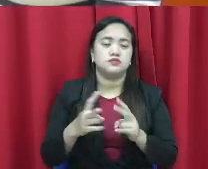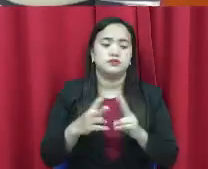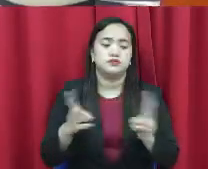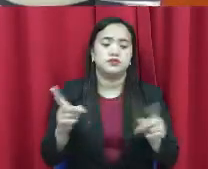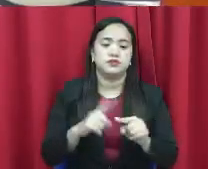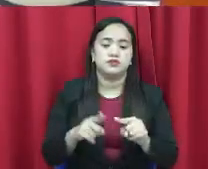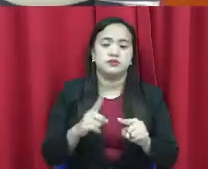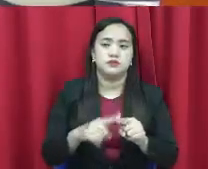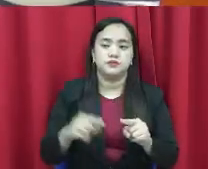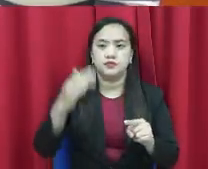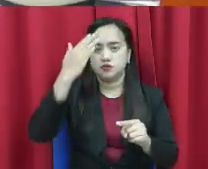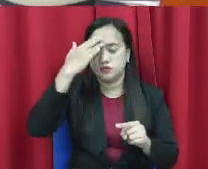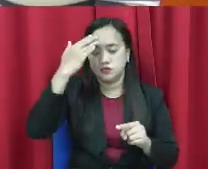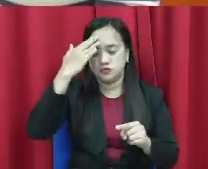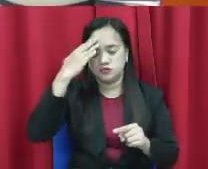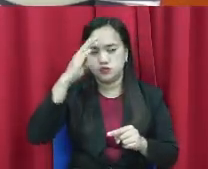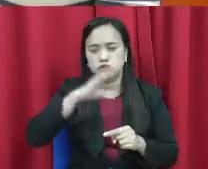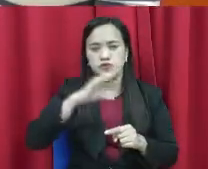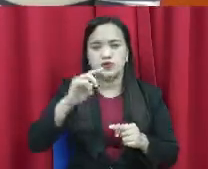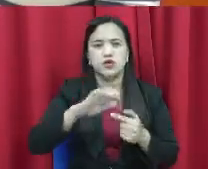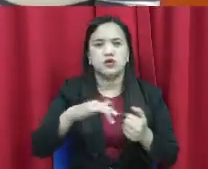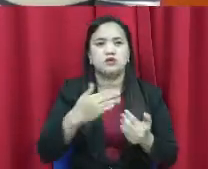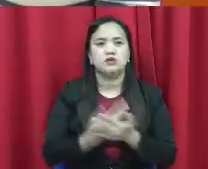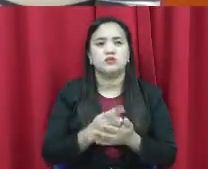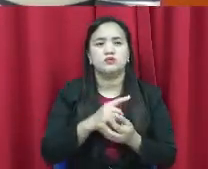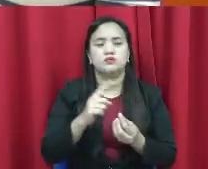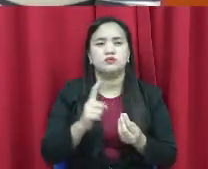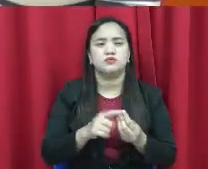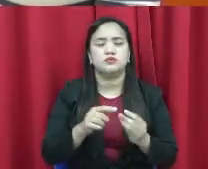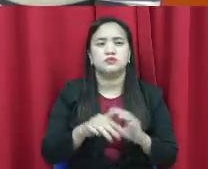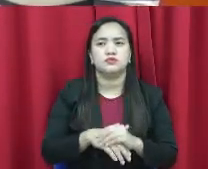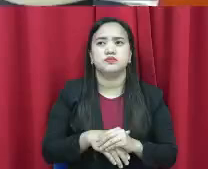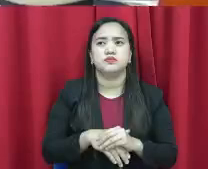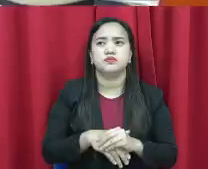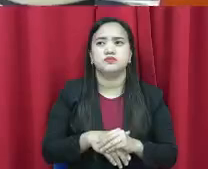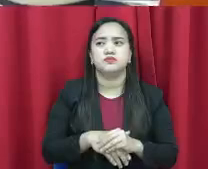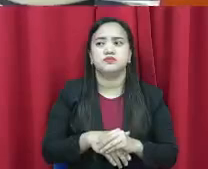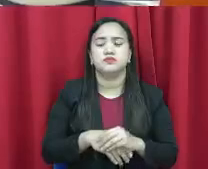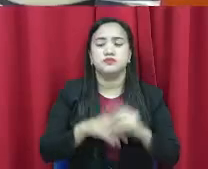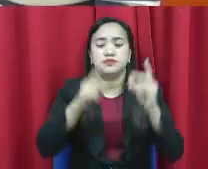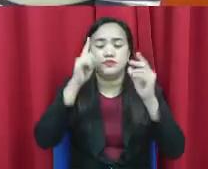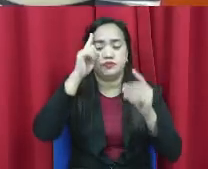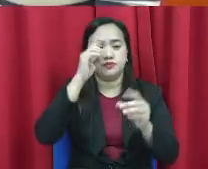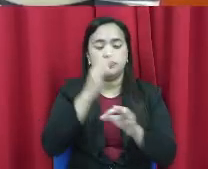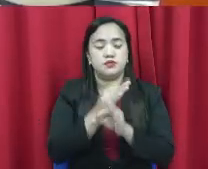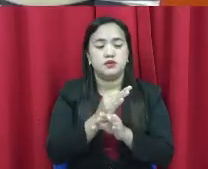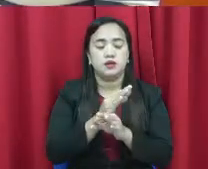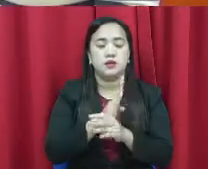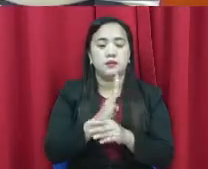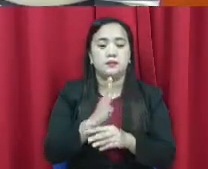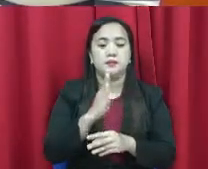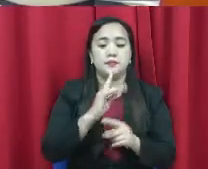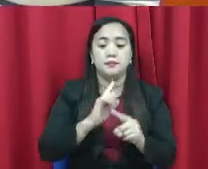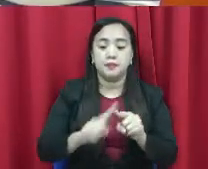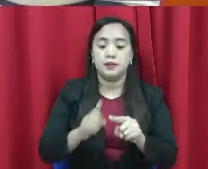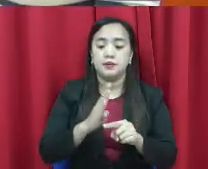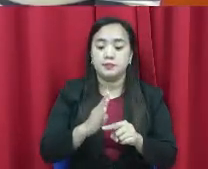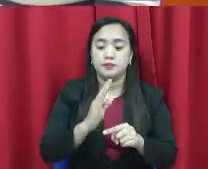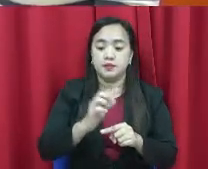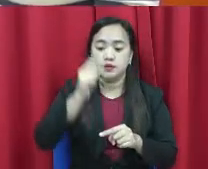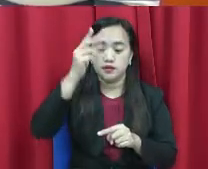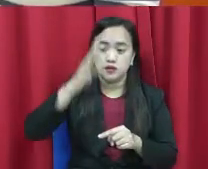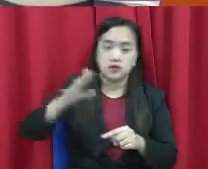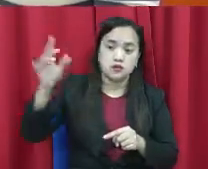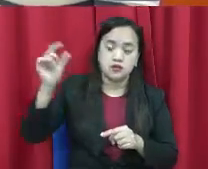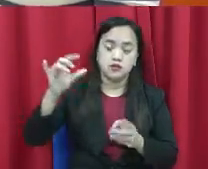paniniwala at konsepto pagdating po sa pananampalataya Pero lahat naman po sila biyaya ng Panginoon ay personally